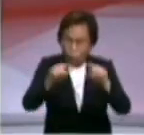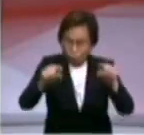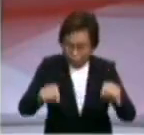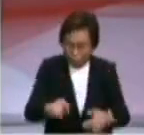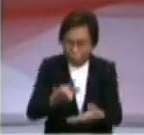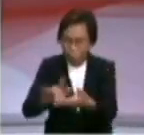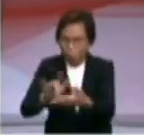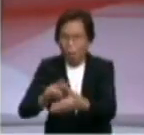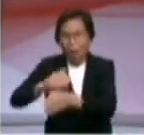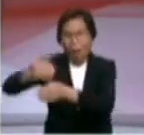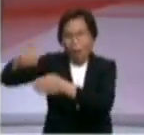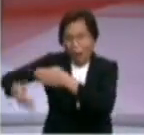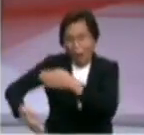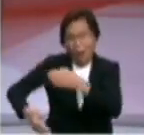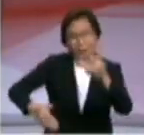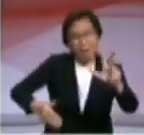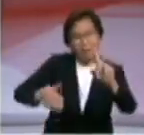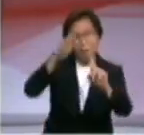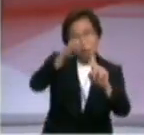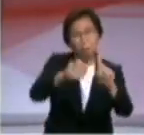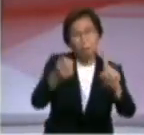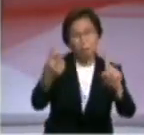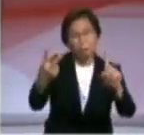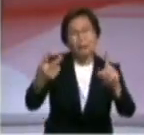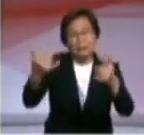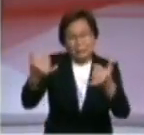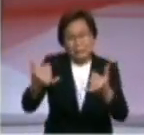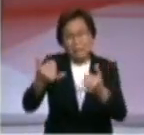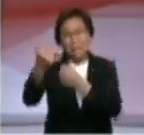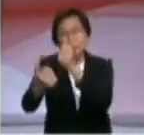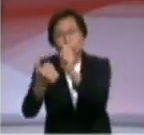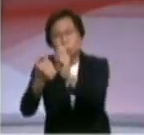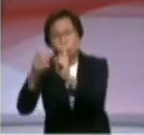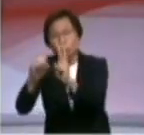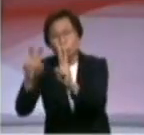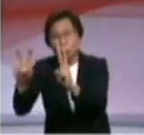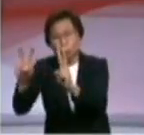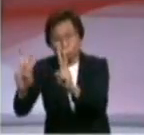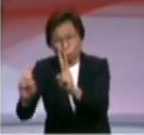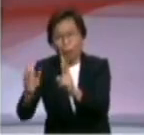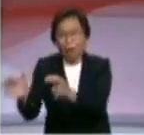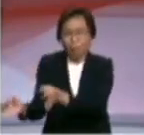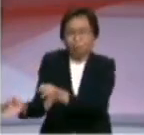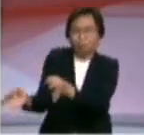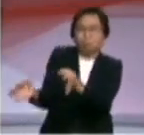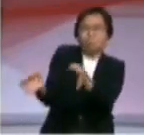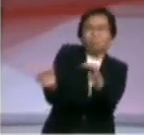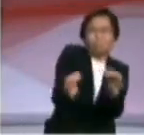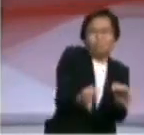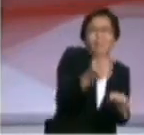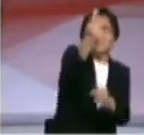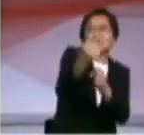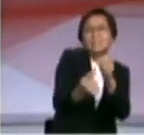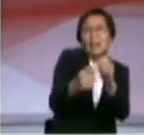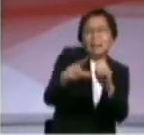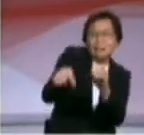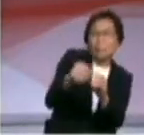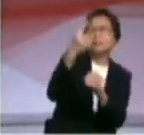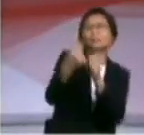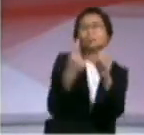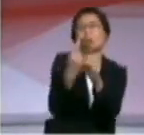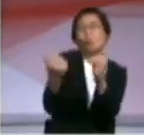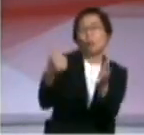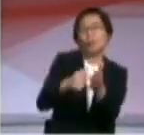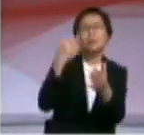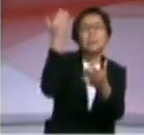yang telah berakhir pada 31 Disember 2020 akan dilanjutkan setahun lagi